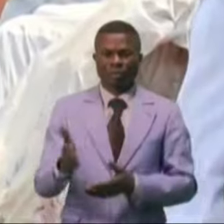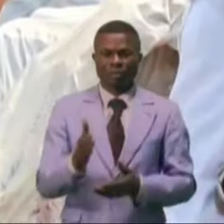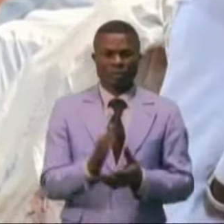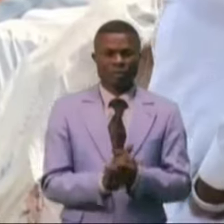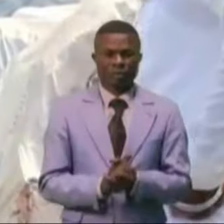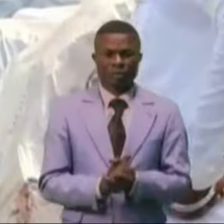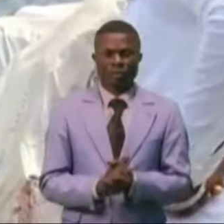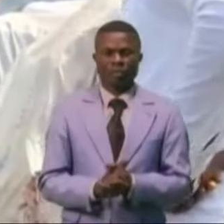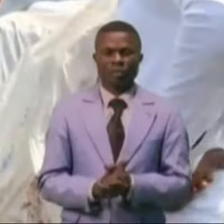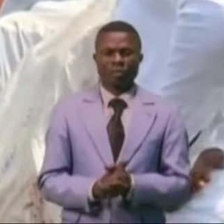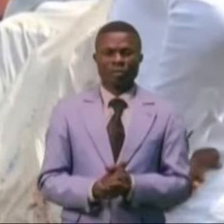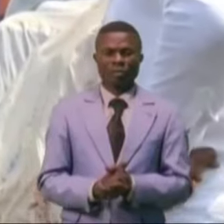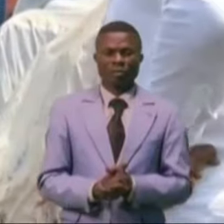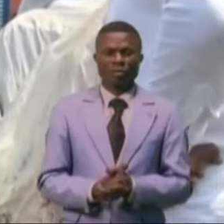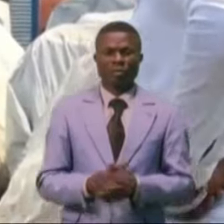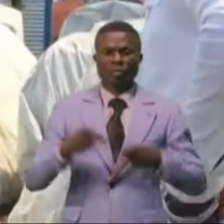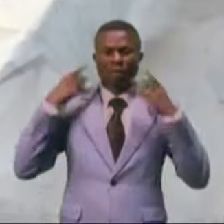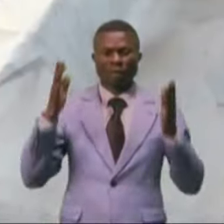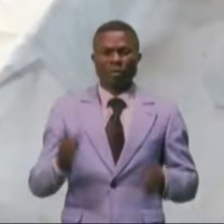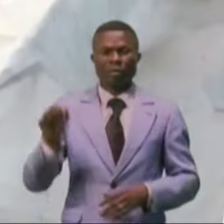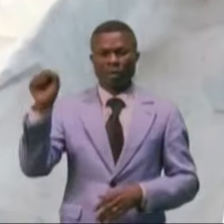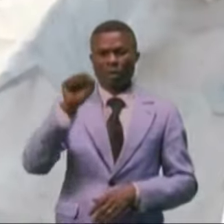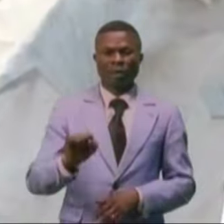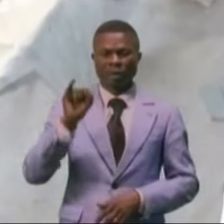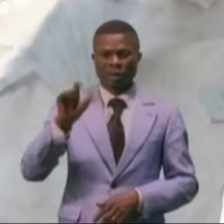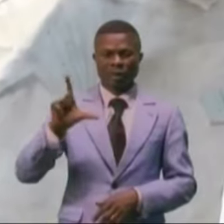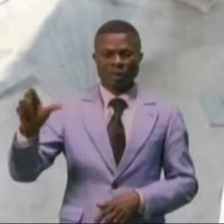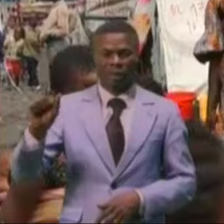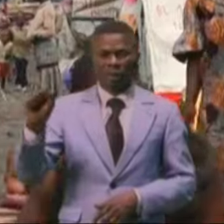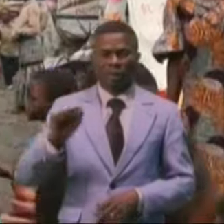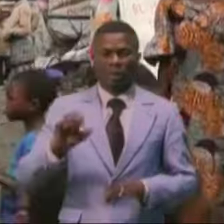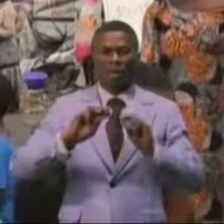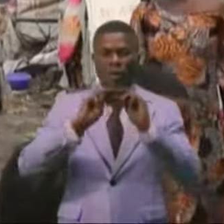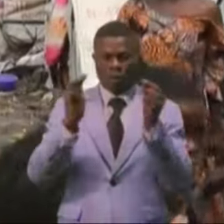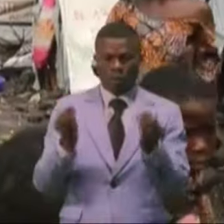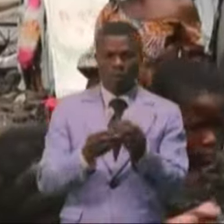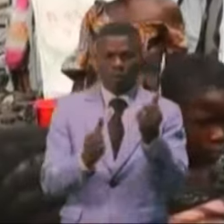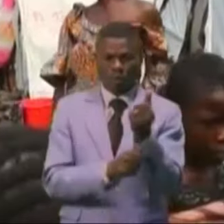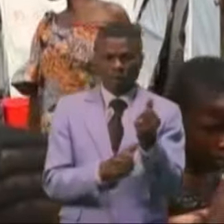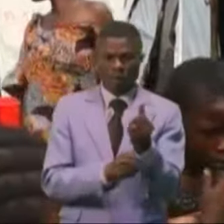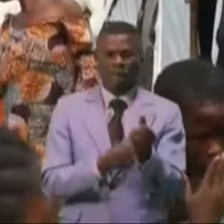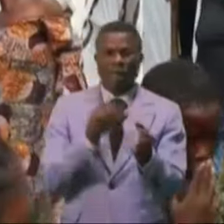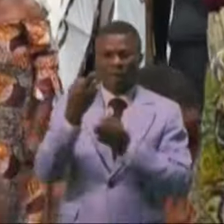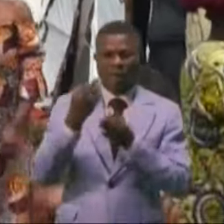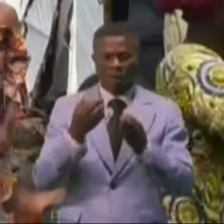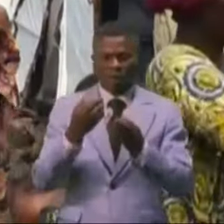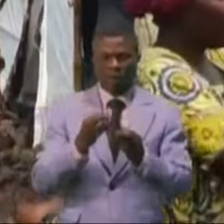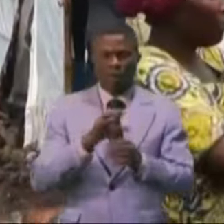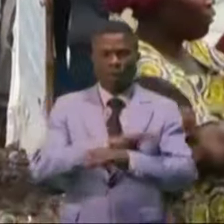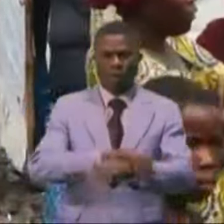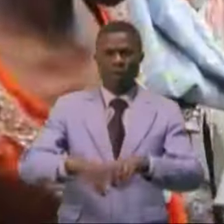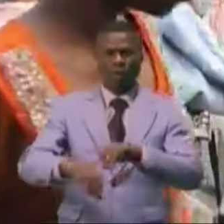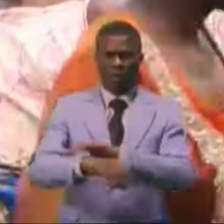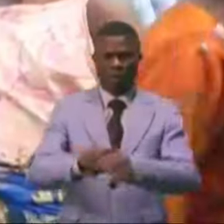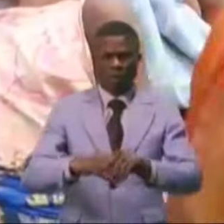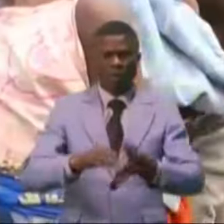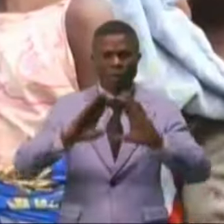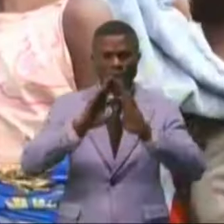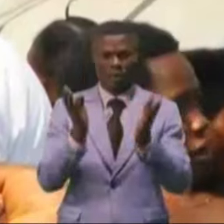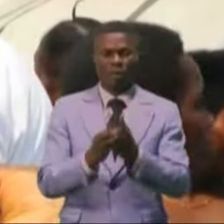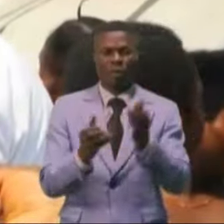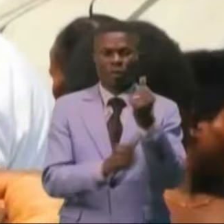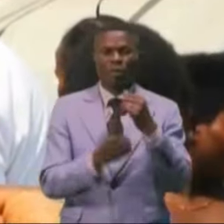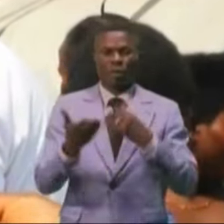Très ému, le pasteur Silas Tidibi, membre de cette délégation, a exprimé sa compassion envers ses